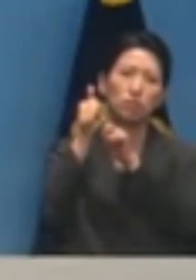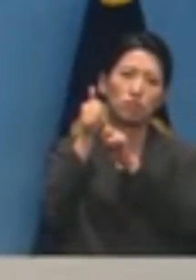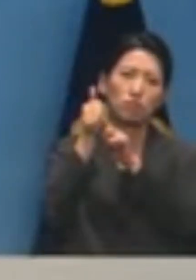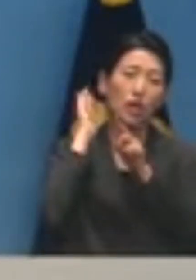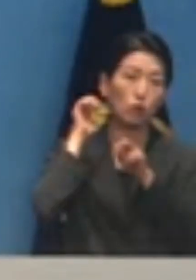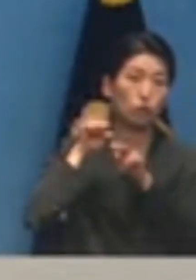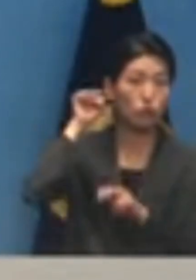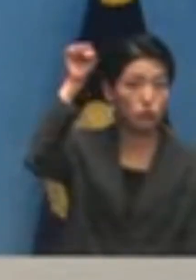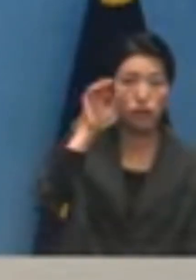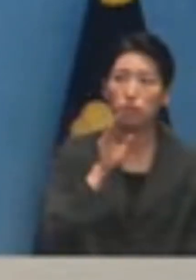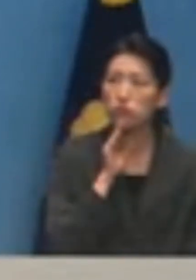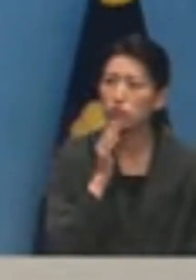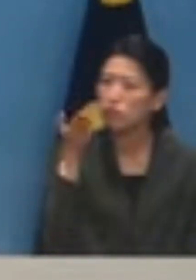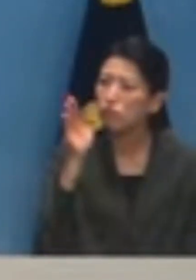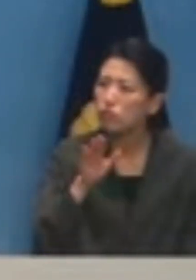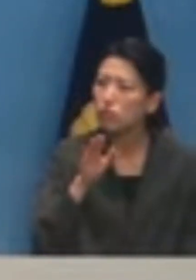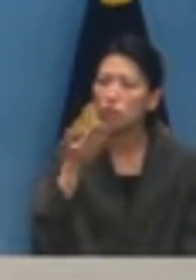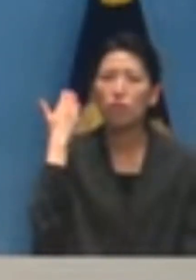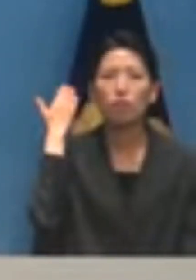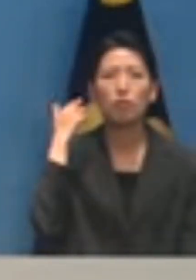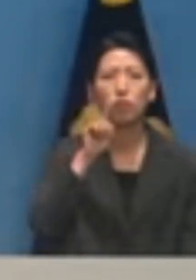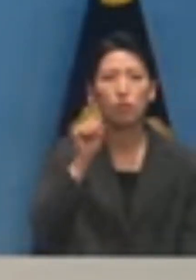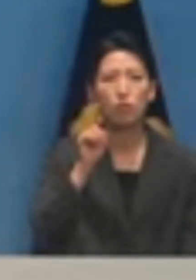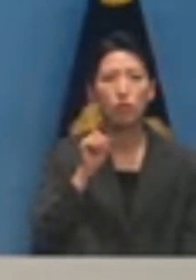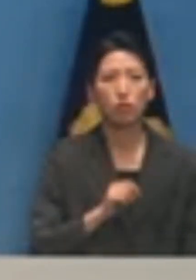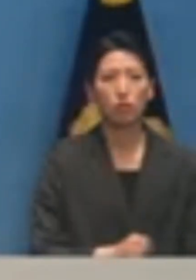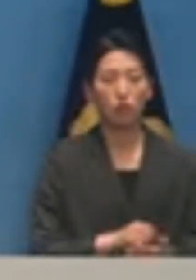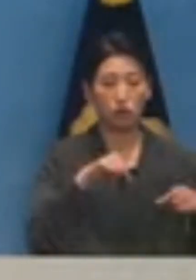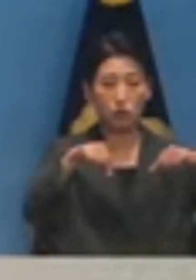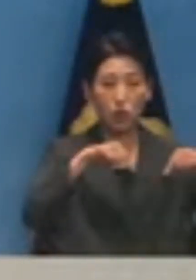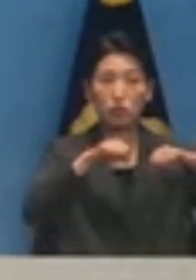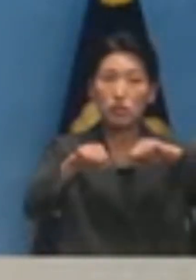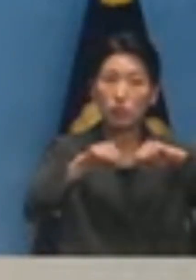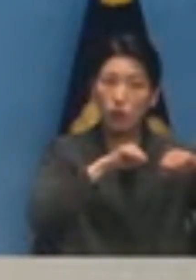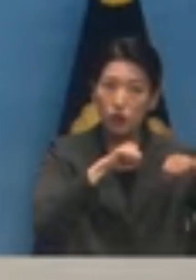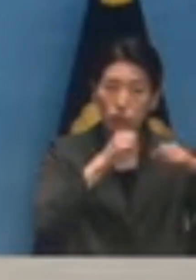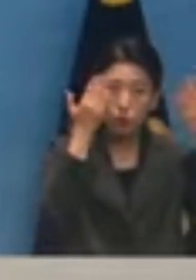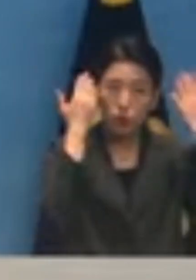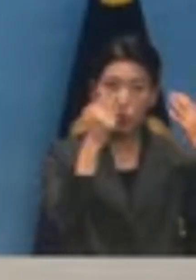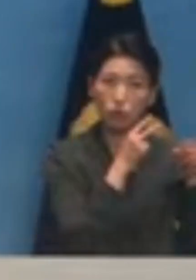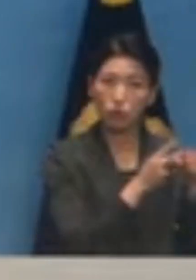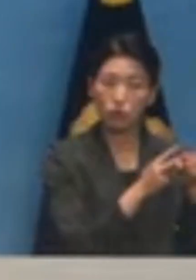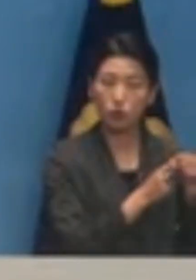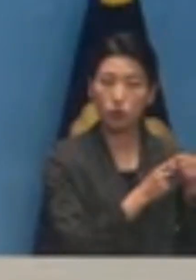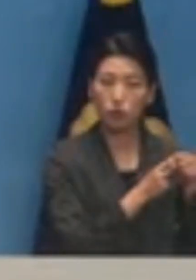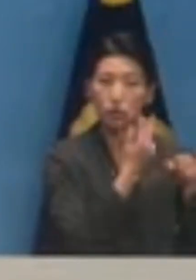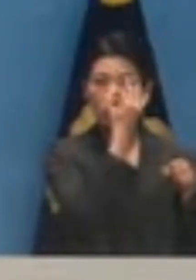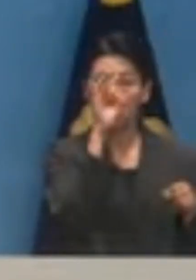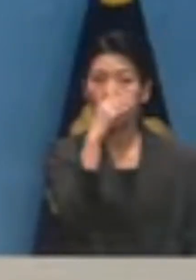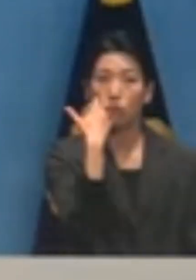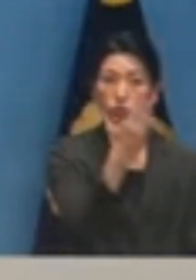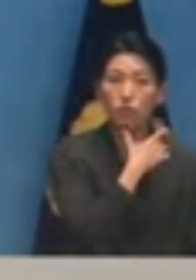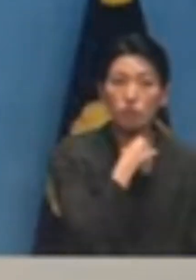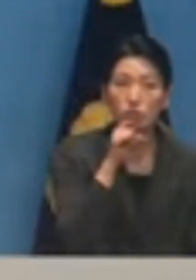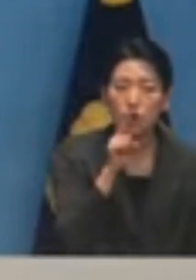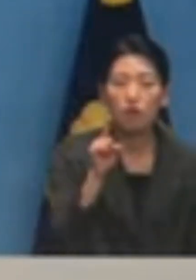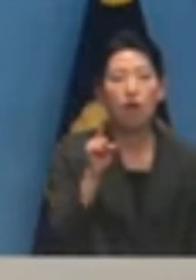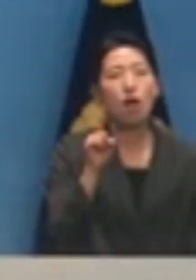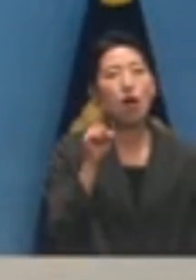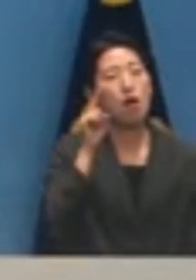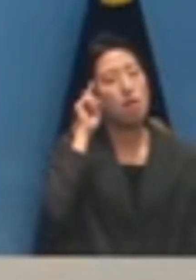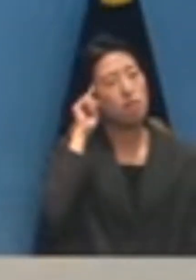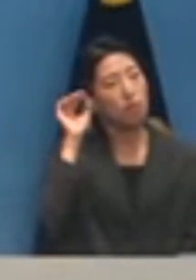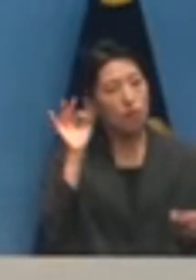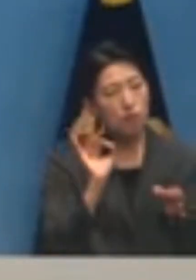후보가 15일 교사의 근무 시간 후에 정치활동의 자유를 보장하겠다라는 입장을 밝혔습니다.